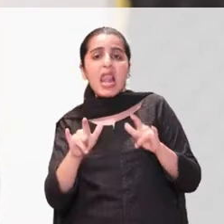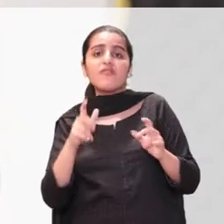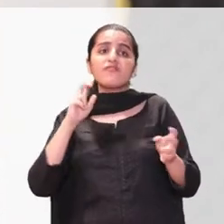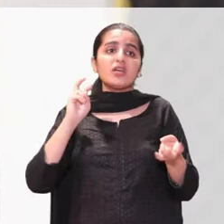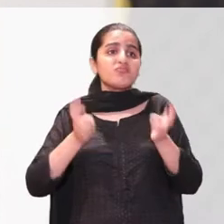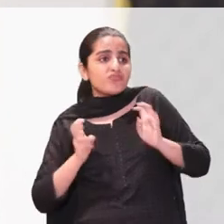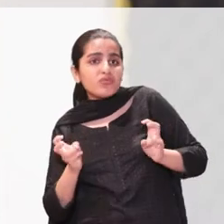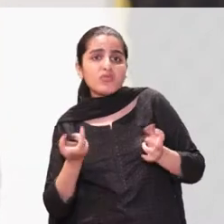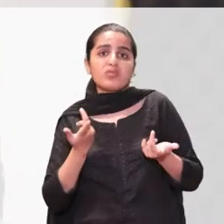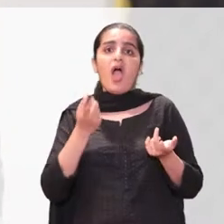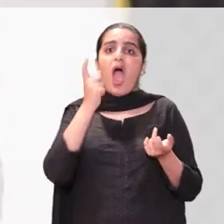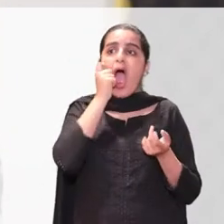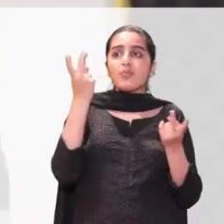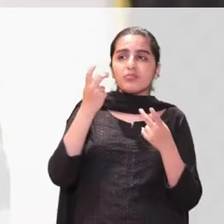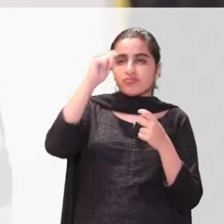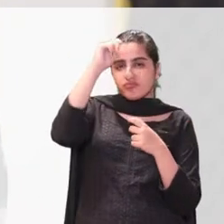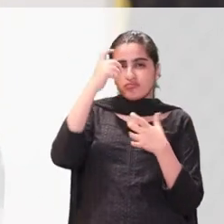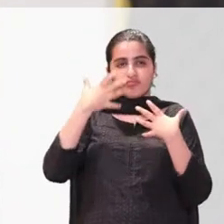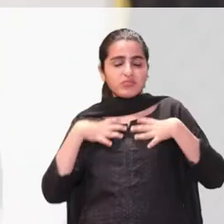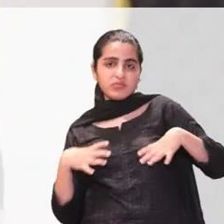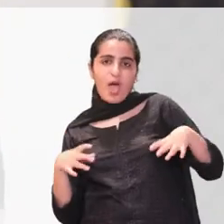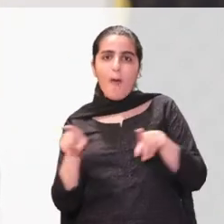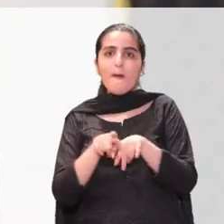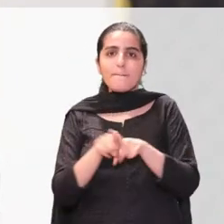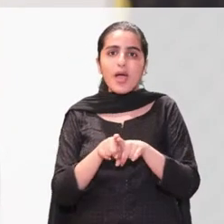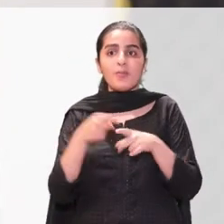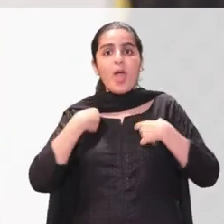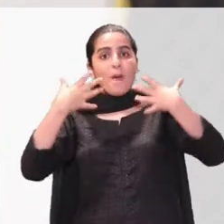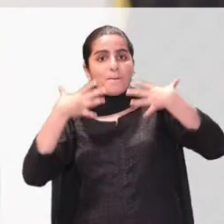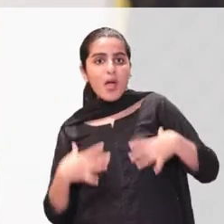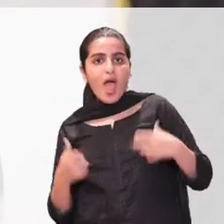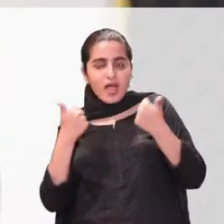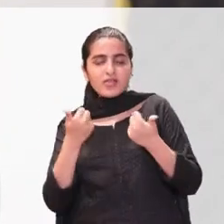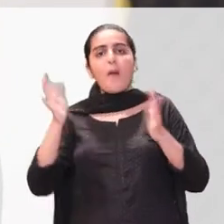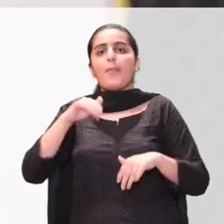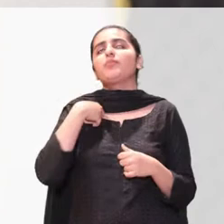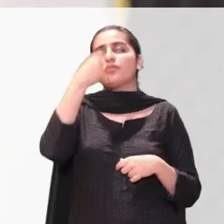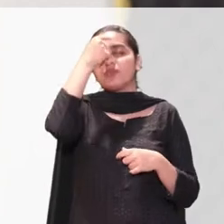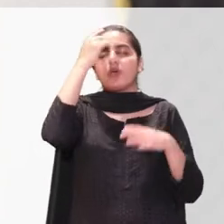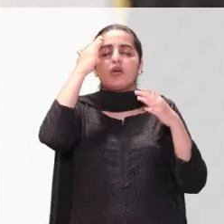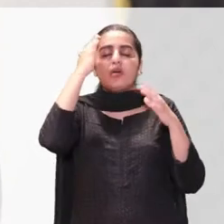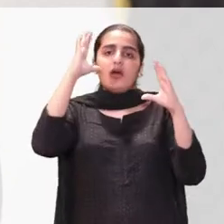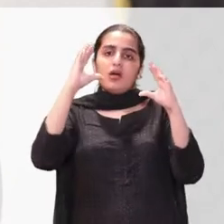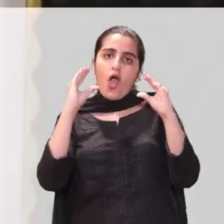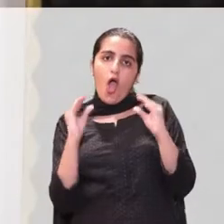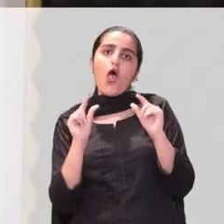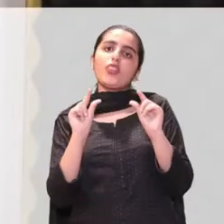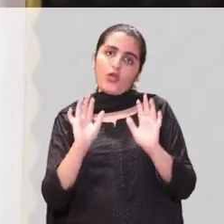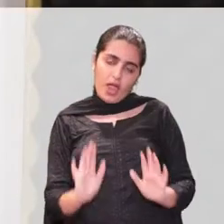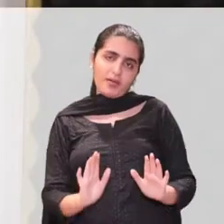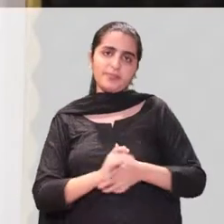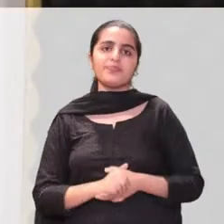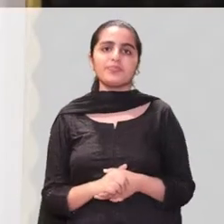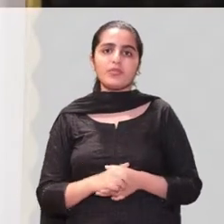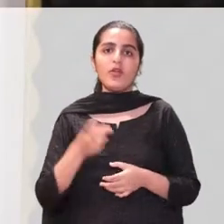लव टू वेस्टर्न और वह टॉमबॉय वाले कपड़े तो मैं अच्छे कपड़े पहनकर न फेवरेट कपड़े पहनकर अब मैं आपको डीटॉक्स कर लें तो क्या बात